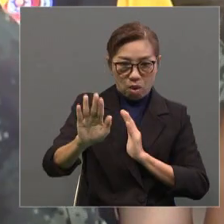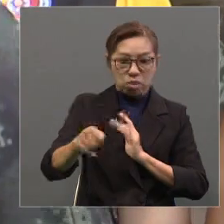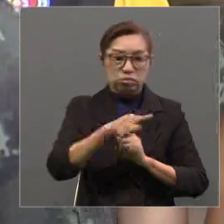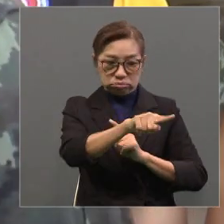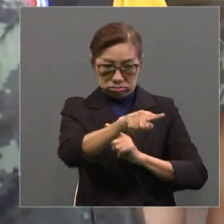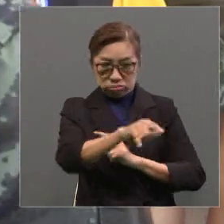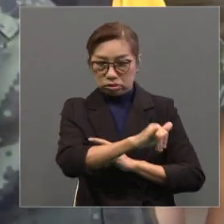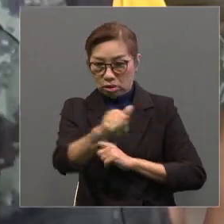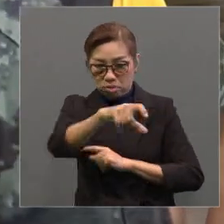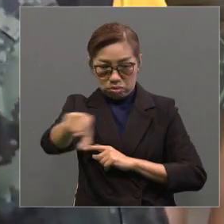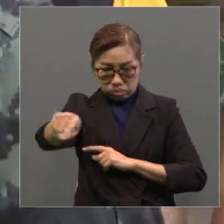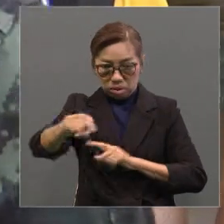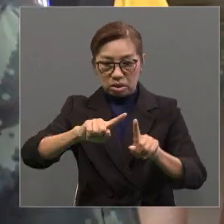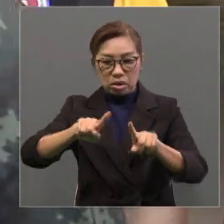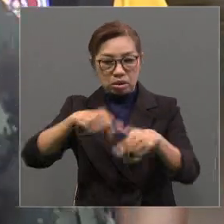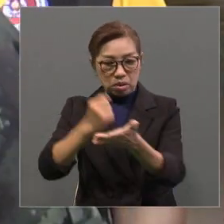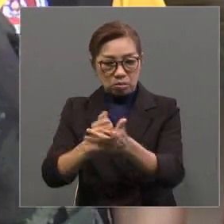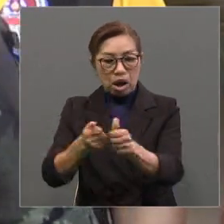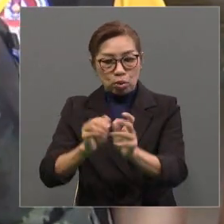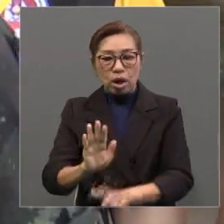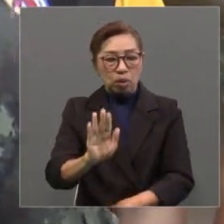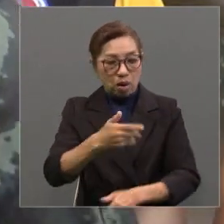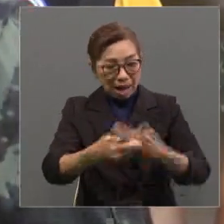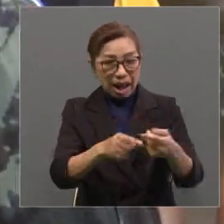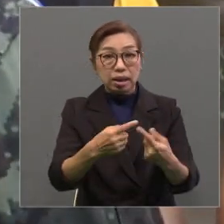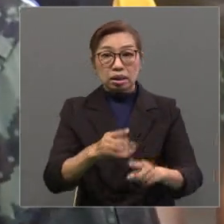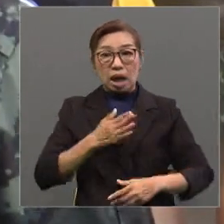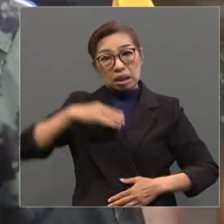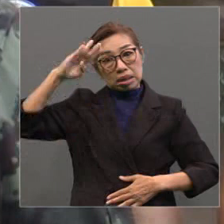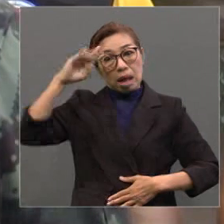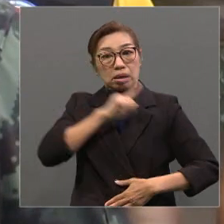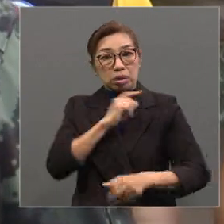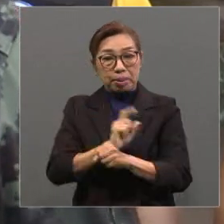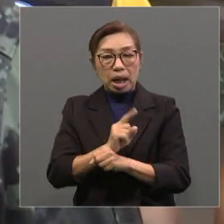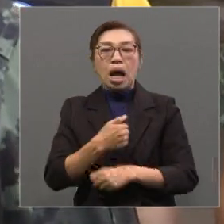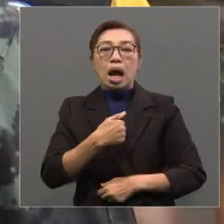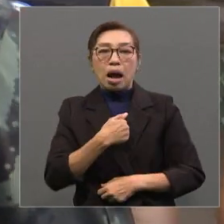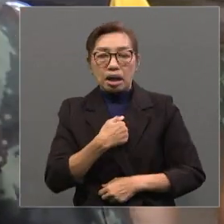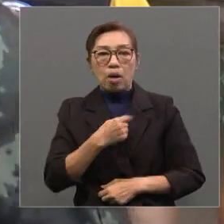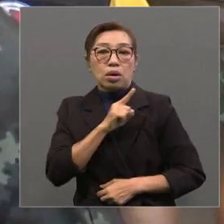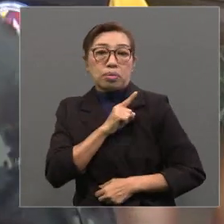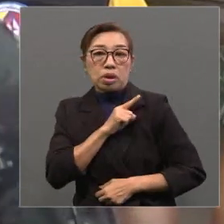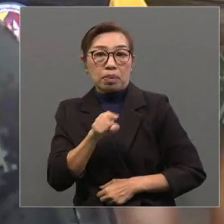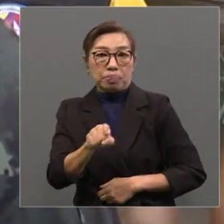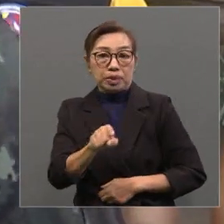องหรือเพื่อจำหน่ายสำหรับในบทบาทของกรมศิลป์ต่อหน้าเรามีอำนาจเพียงแค่ในเรื่องของ